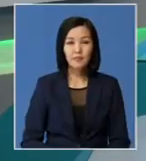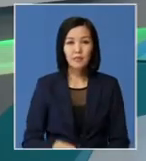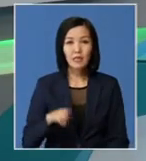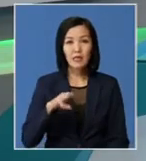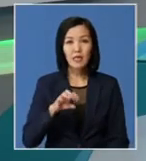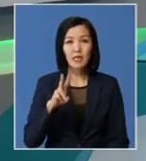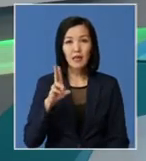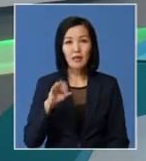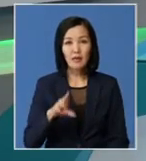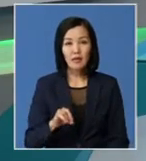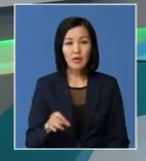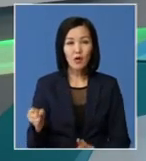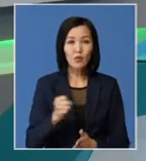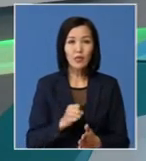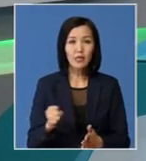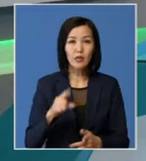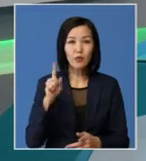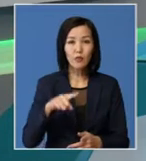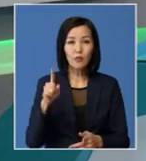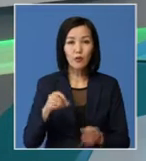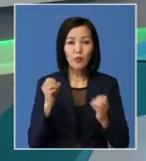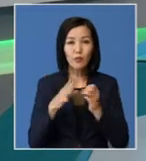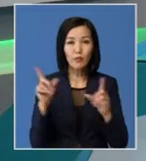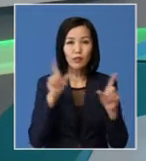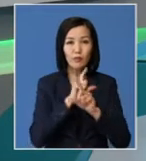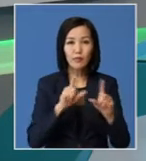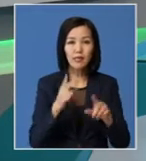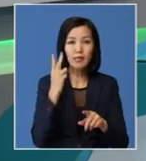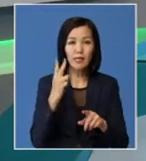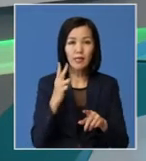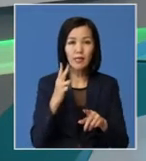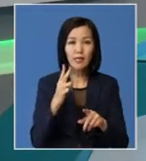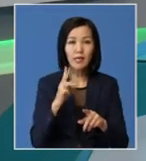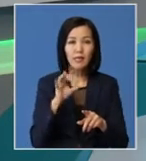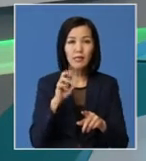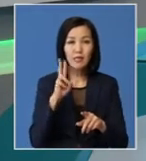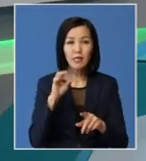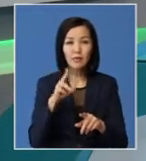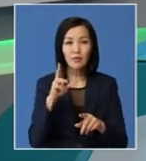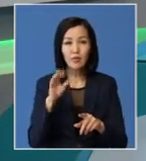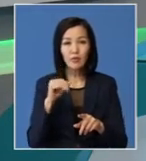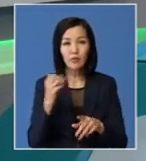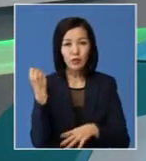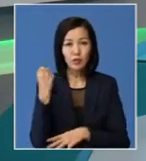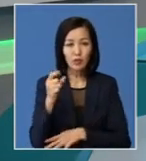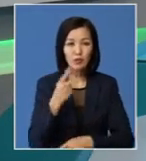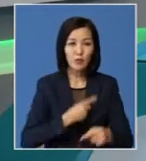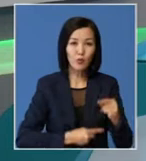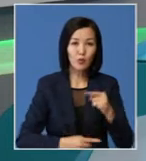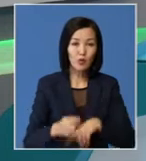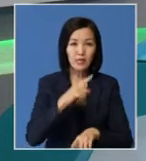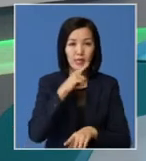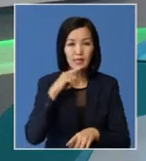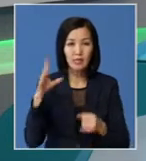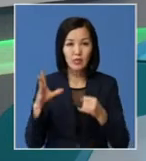Талғар ауданы Жалқамыс ауылындағы нөмірі 15-ші орта мектептің қос бірдей шәкірті Санкт-Петербургтен жүлдемен оралды. Олар Ресей